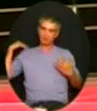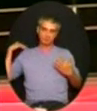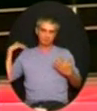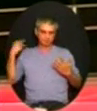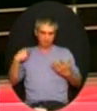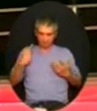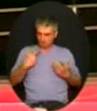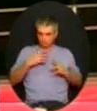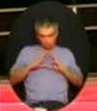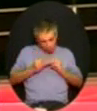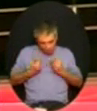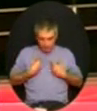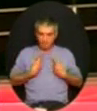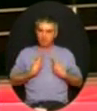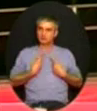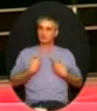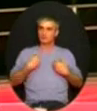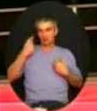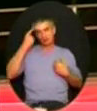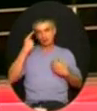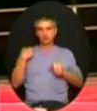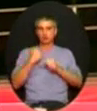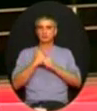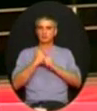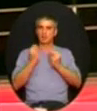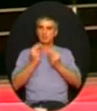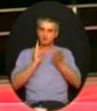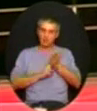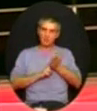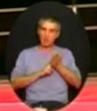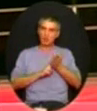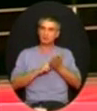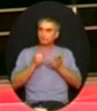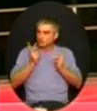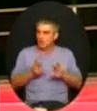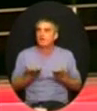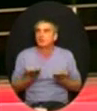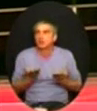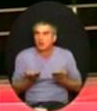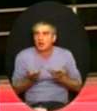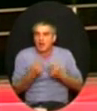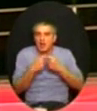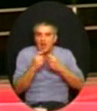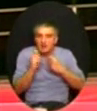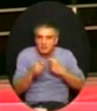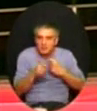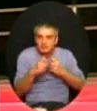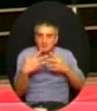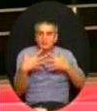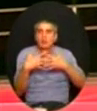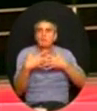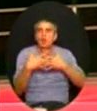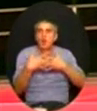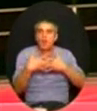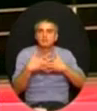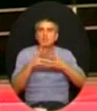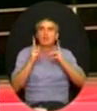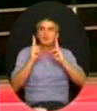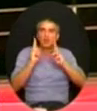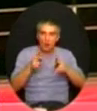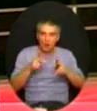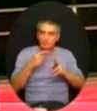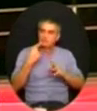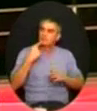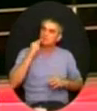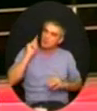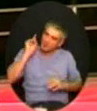אני כל כך שלמה עם עצמי, ואני כל כך יודעת שעשיתי את הדבר הנכון, וזה אפשרי. ח"כים מהקואליציה יכולים